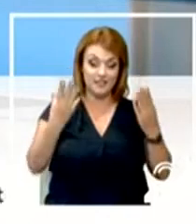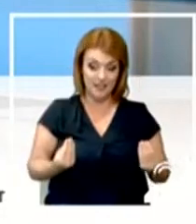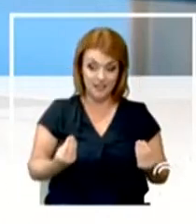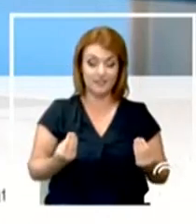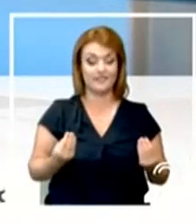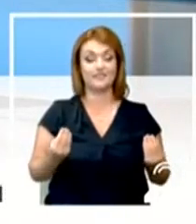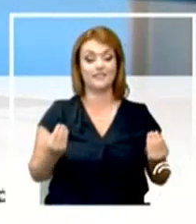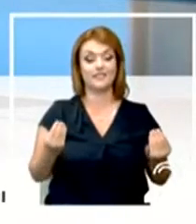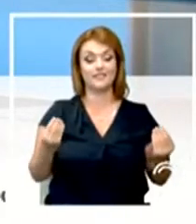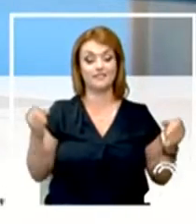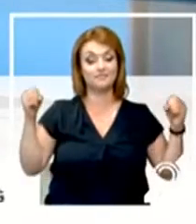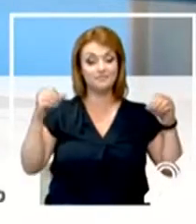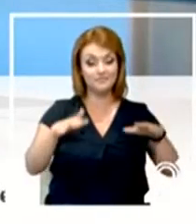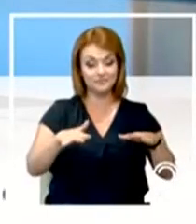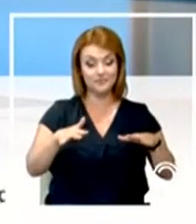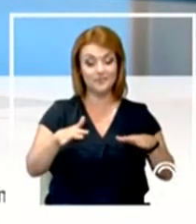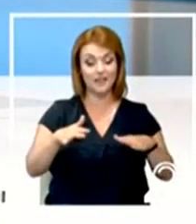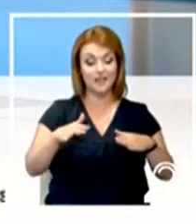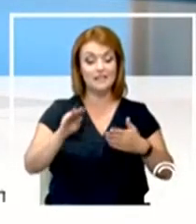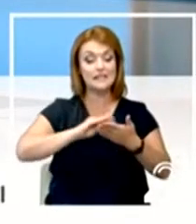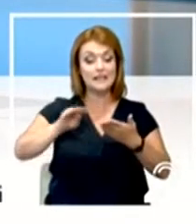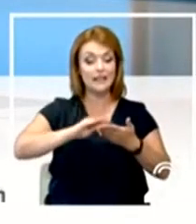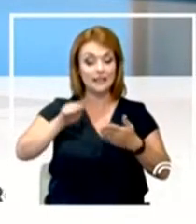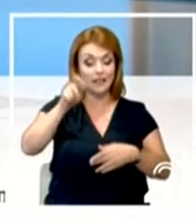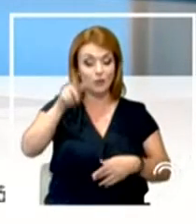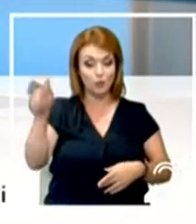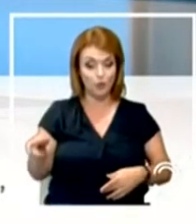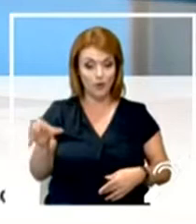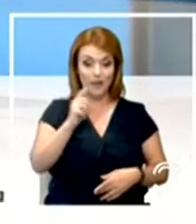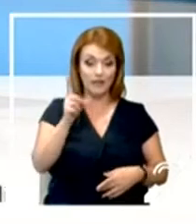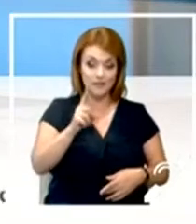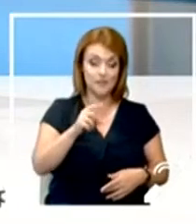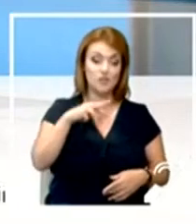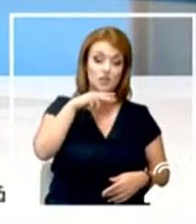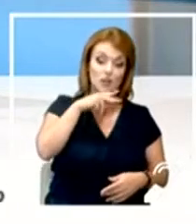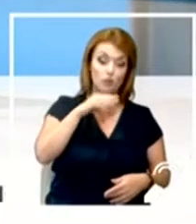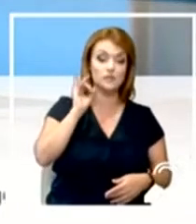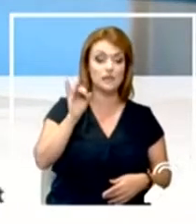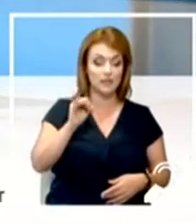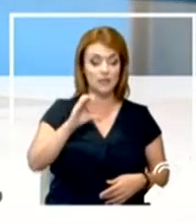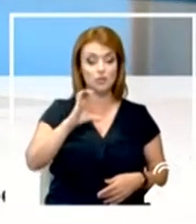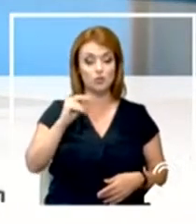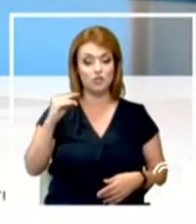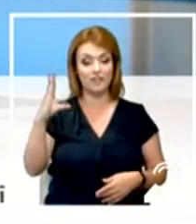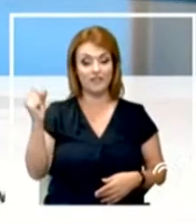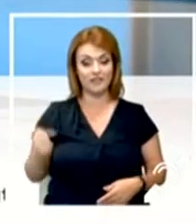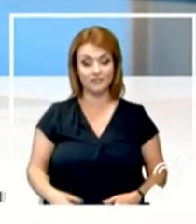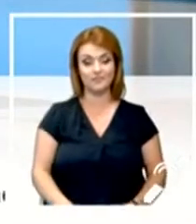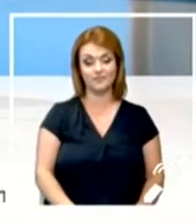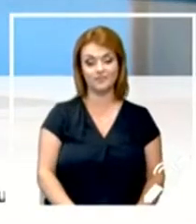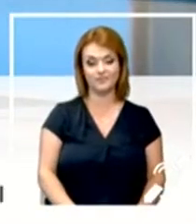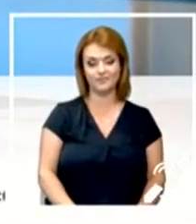Transfrontalier. Mașina cu poeți. Șezătoarea literară are drept scop promovarea artei românești și a poeților din nordul și